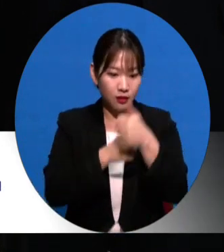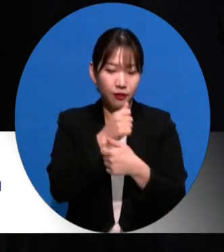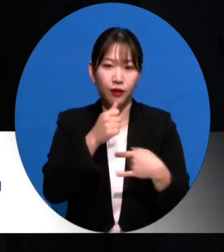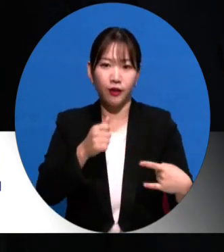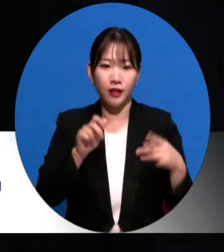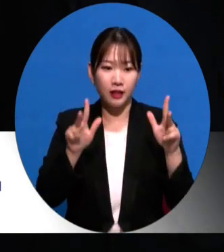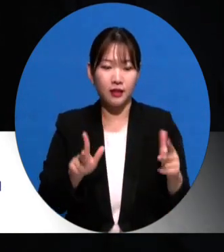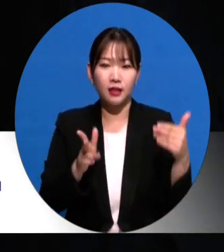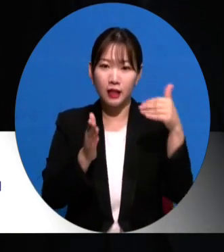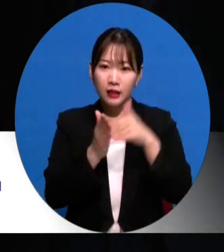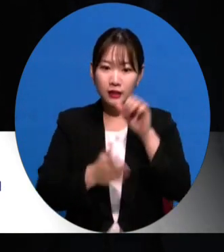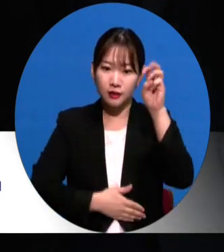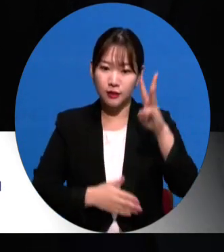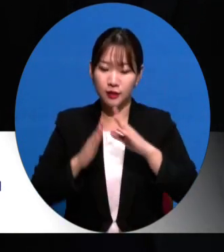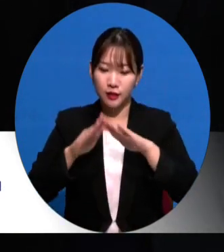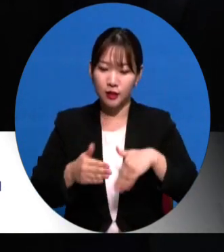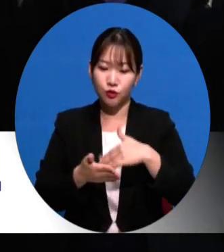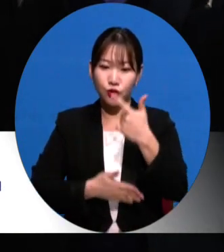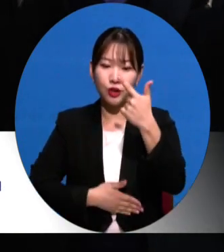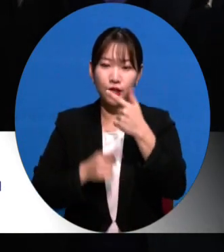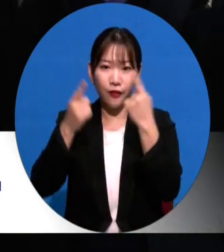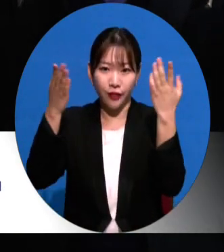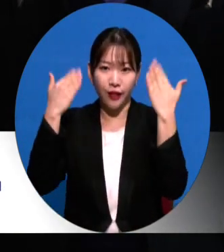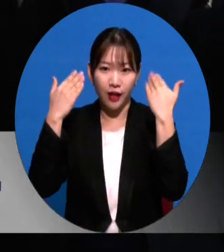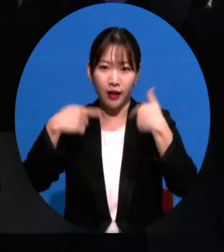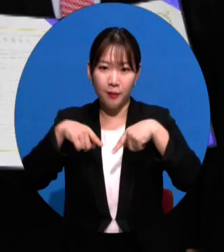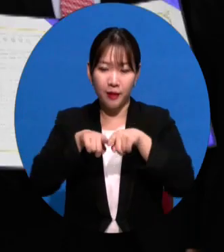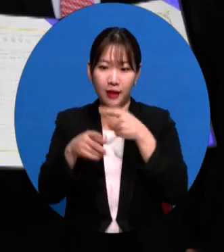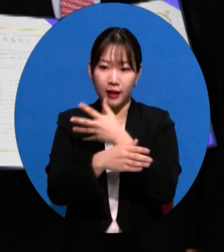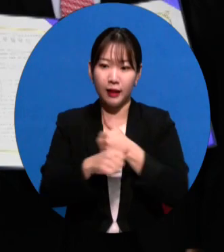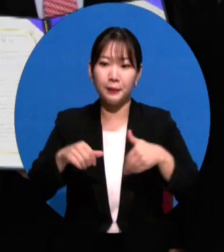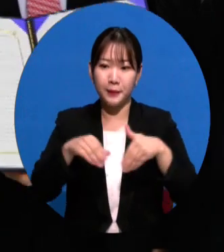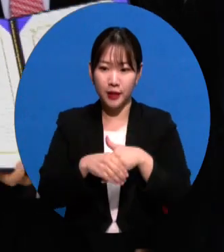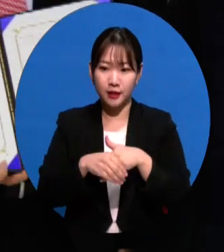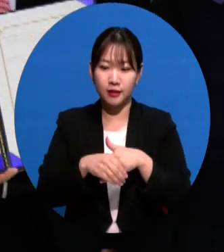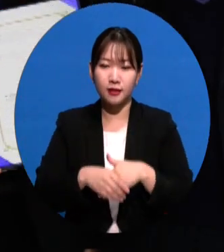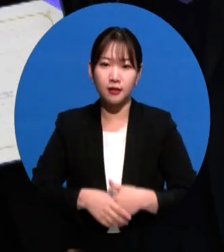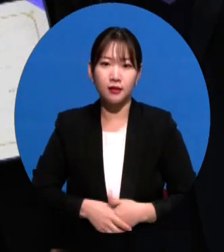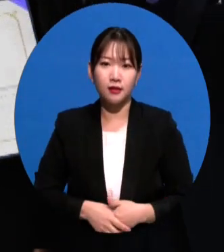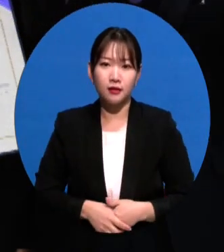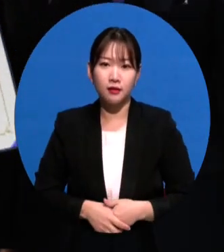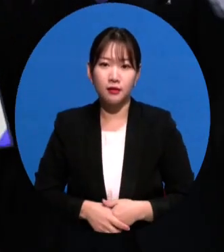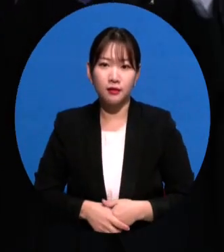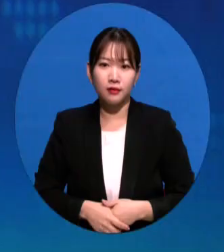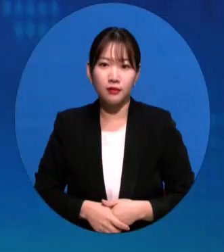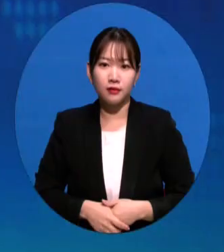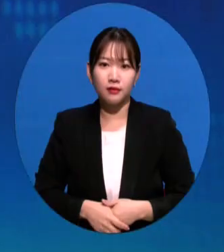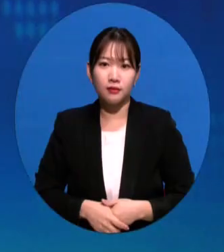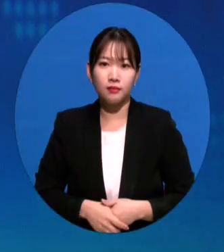전남자치경찰위원회는 지금까지 광주 전남 6개 대학과 업무 협약을 맺었습니다.